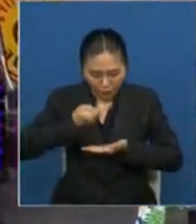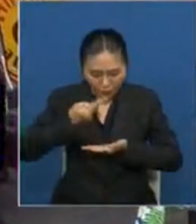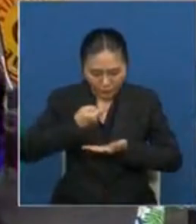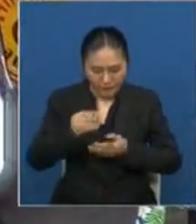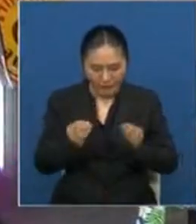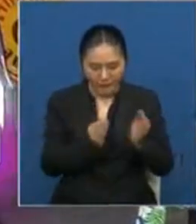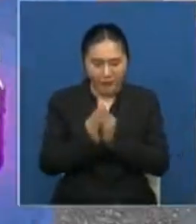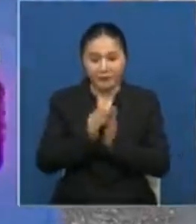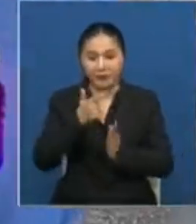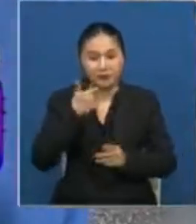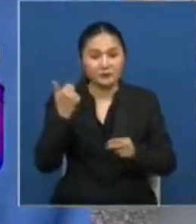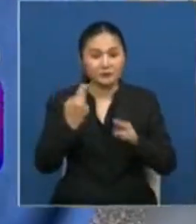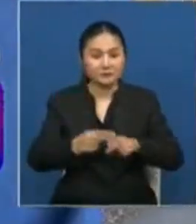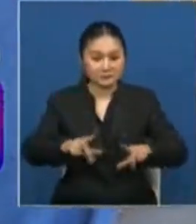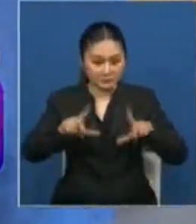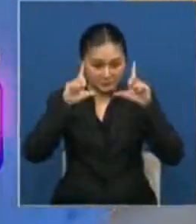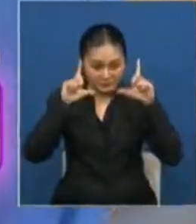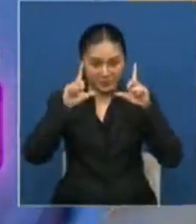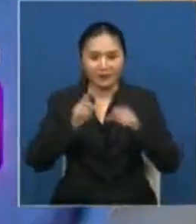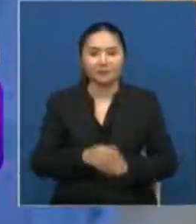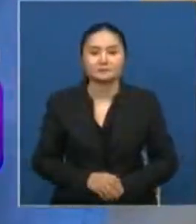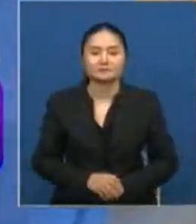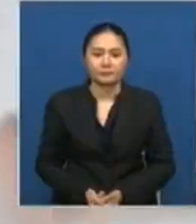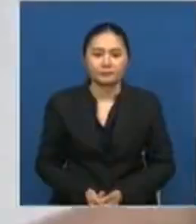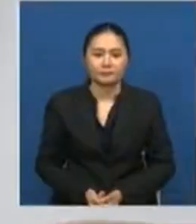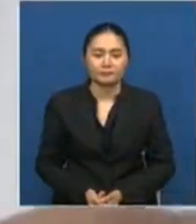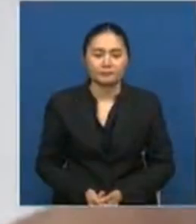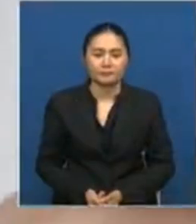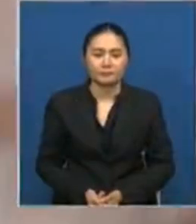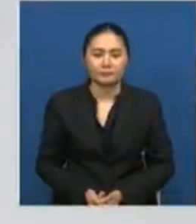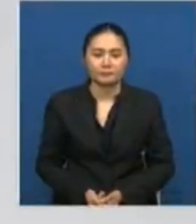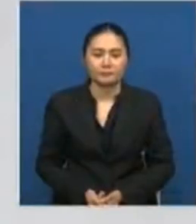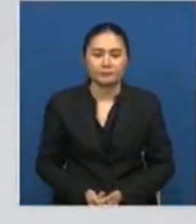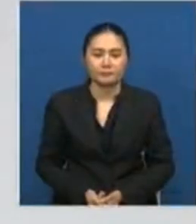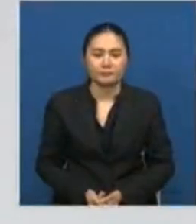อร่อยขึ้นชื่อของร้านก๋วยเตี๋ยวถังแตกเจ๊หมวย